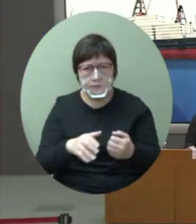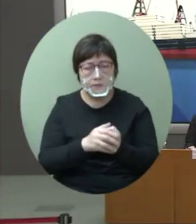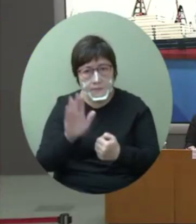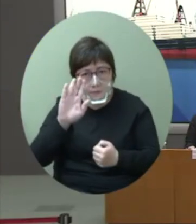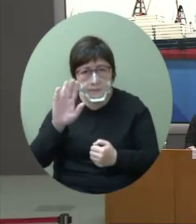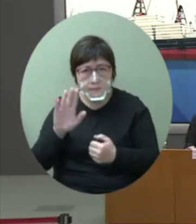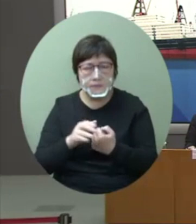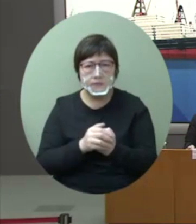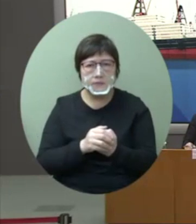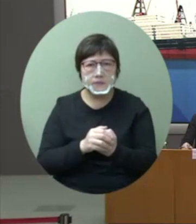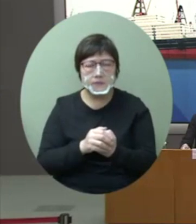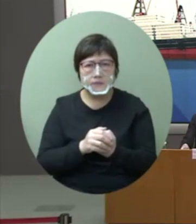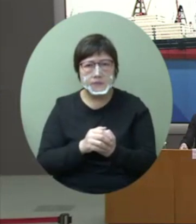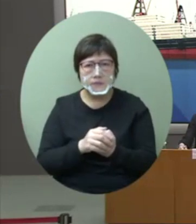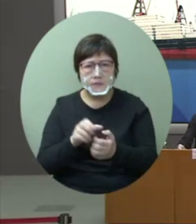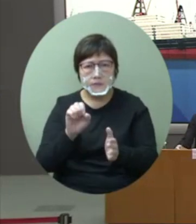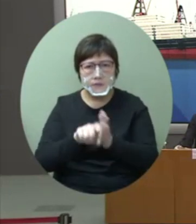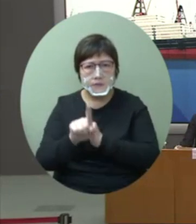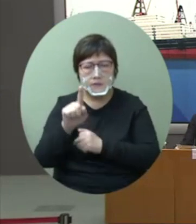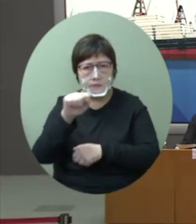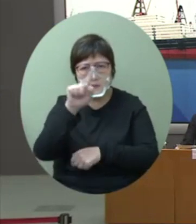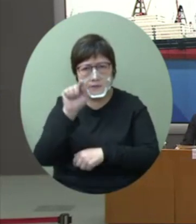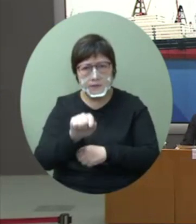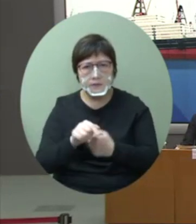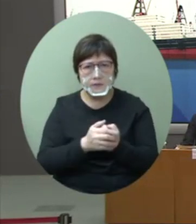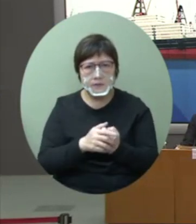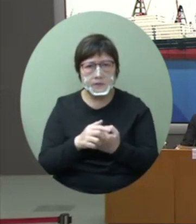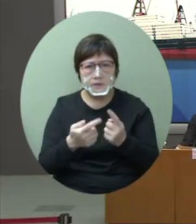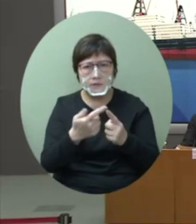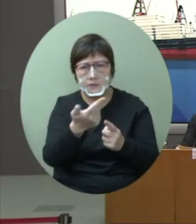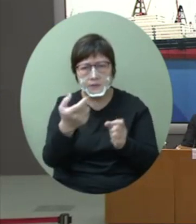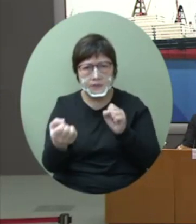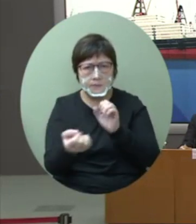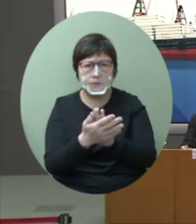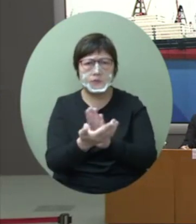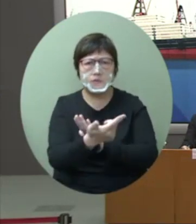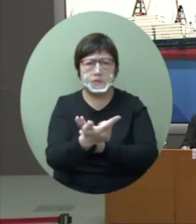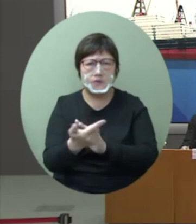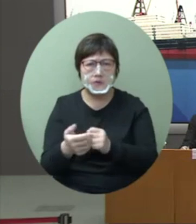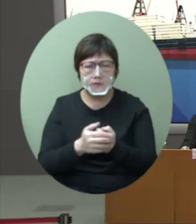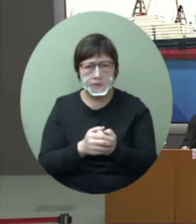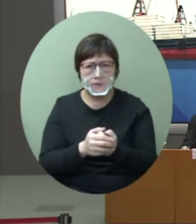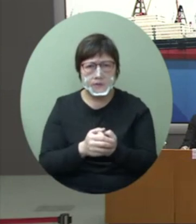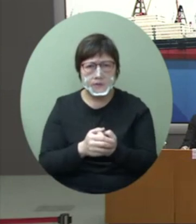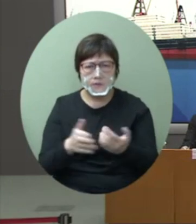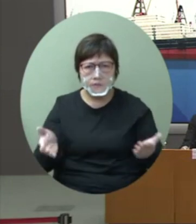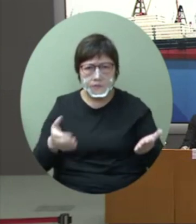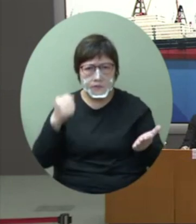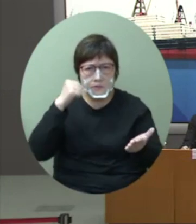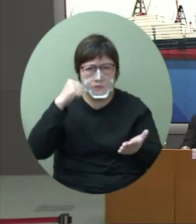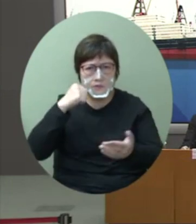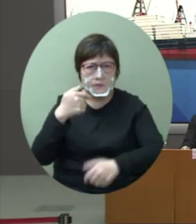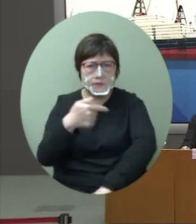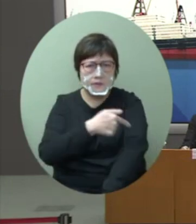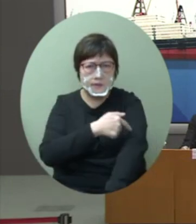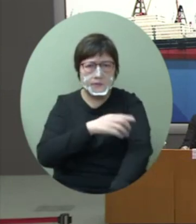sorry， 對不起，我的問題是，即不少人已經感染了，即你會不會呼籲即長者盡可能接